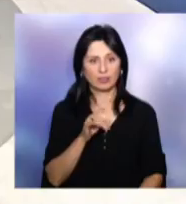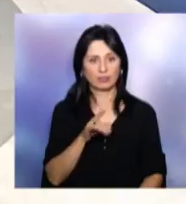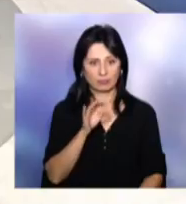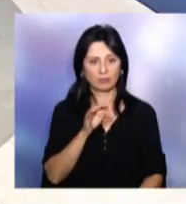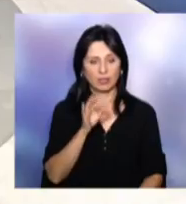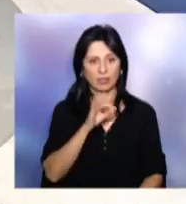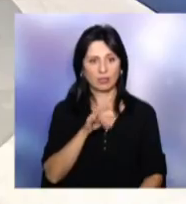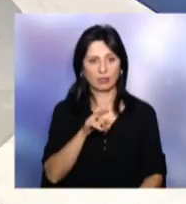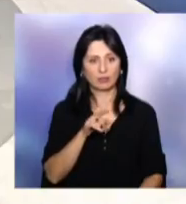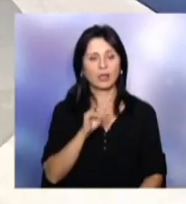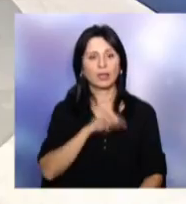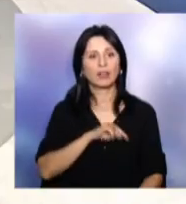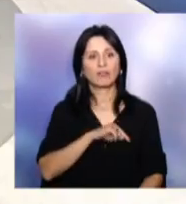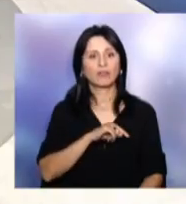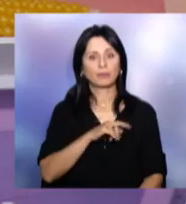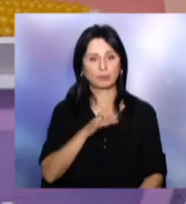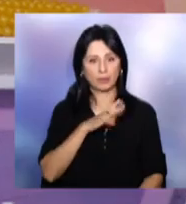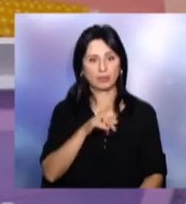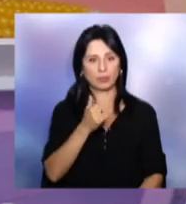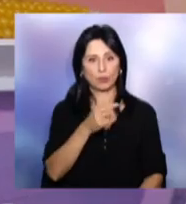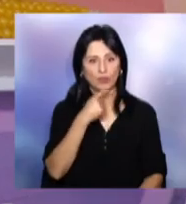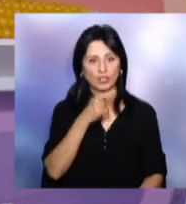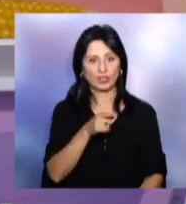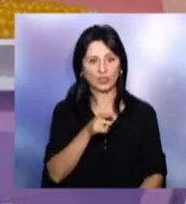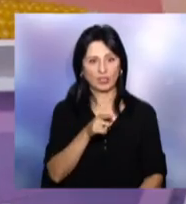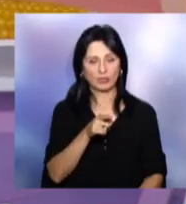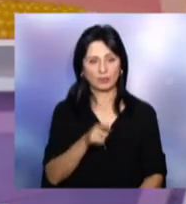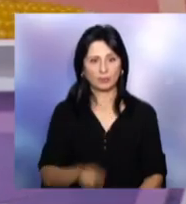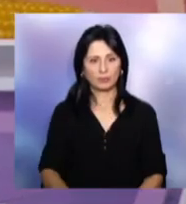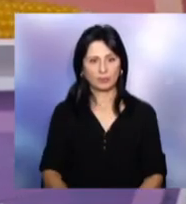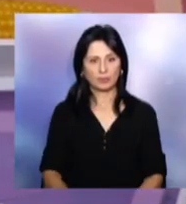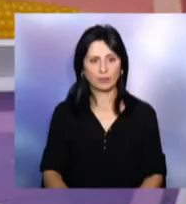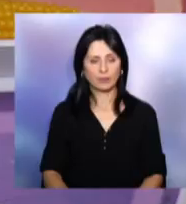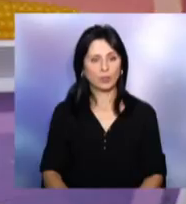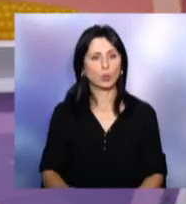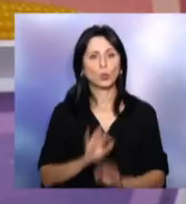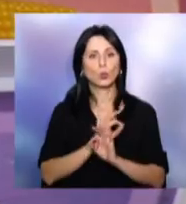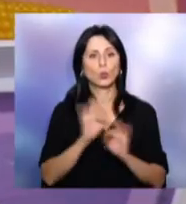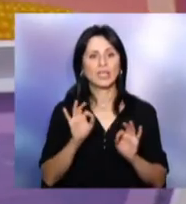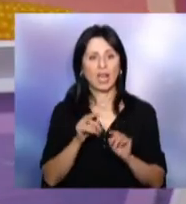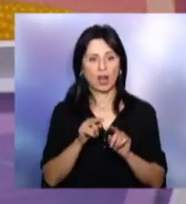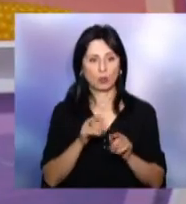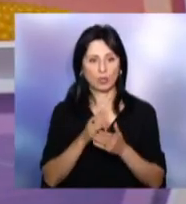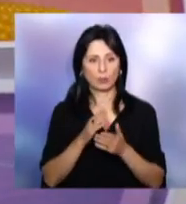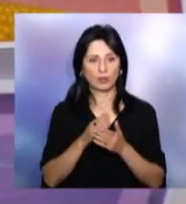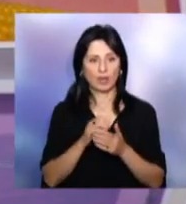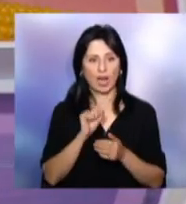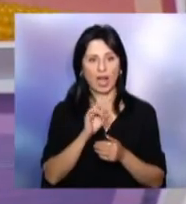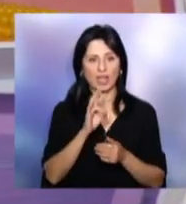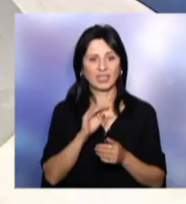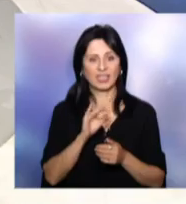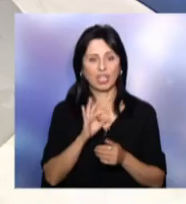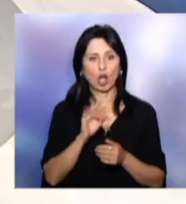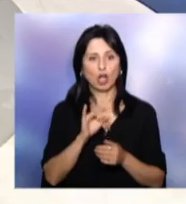მე ეს პროდუქტი დავახასიათე გასული კვირის განმავლობაში, მაგრამ დღეს მინდა შეგახსენოთ, ეს არის უნიკალური ნაკრები